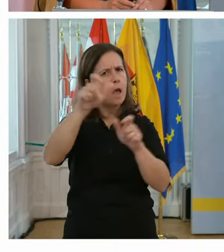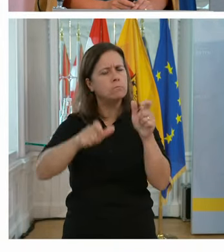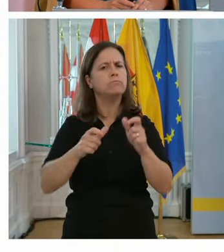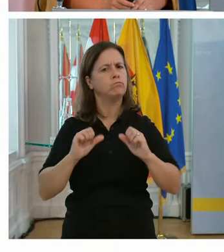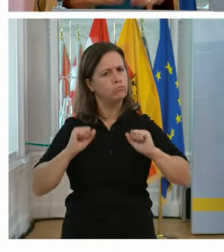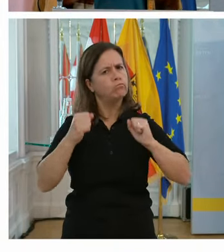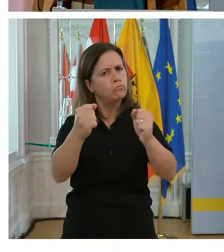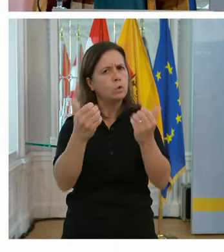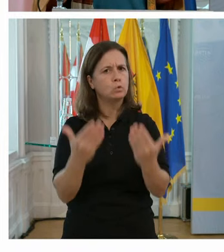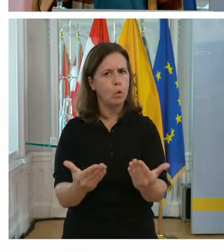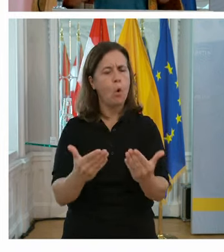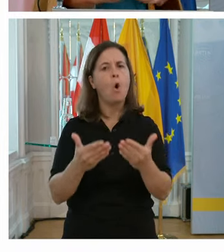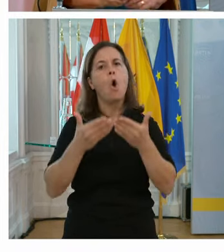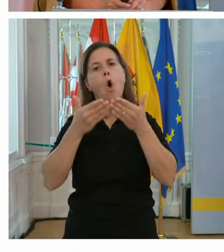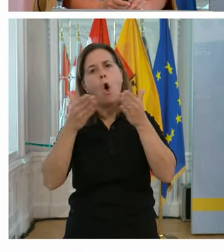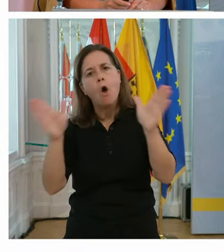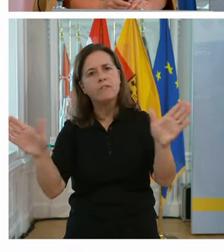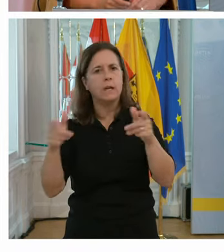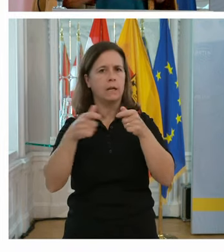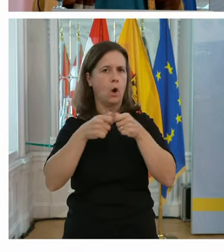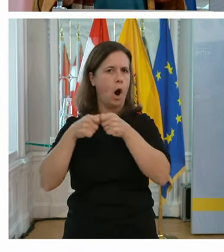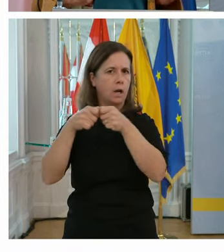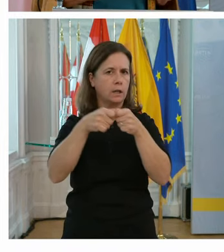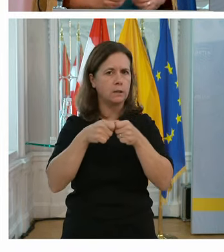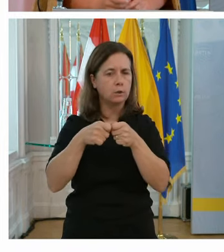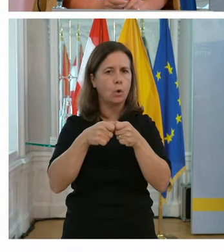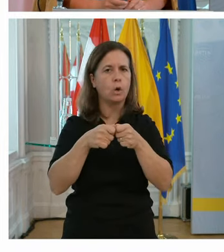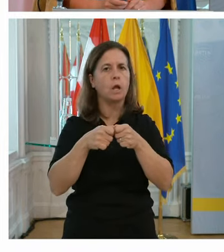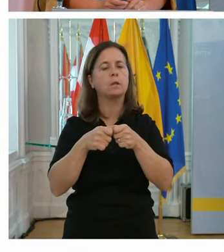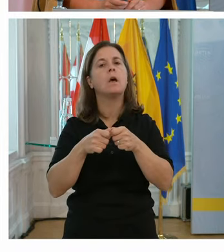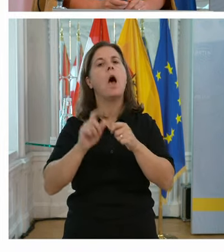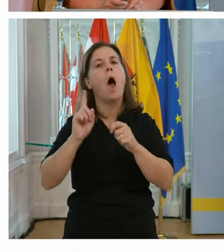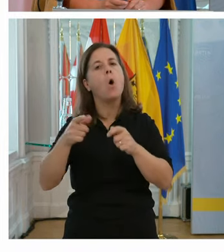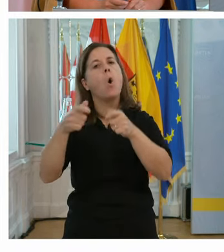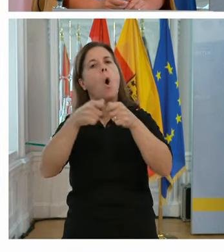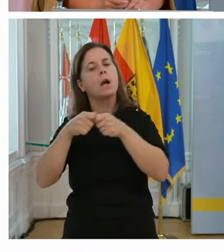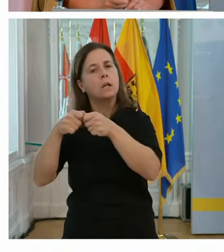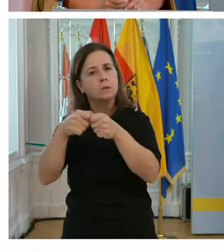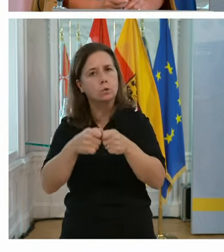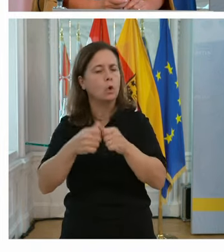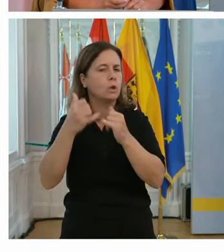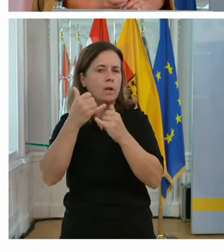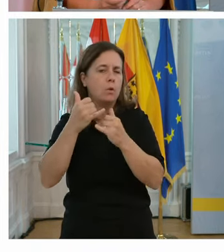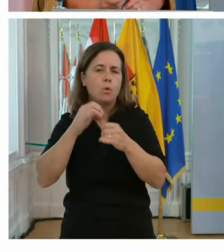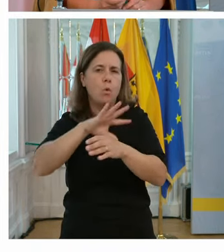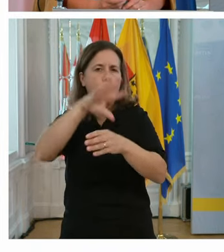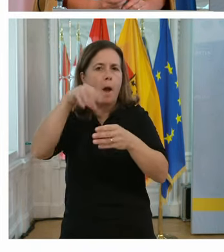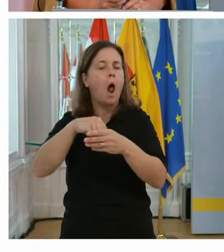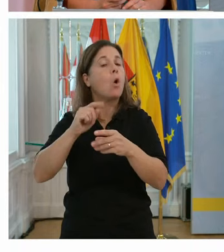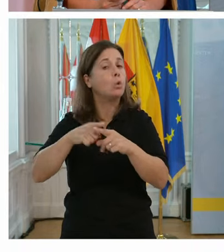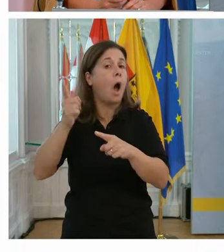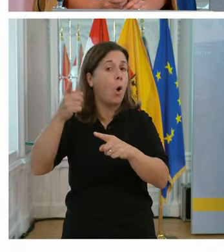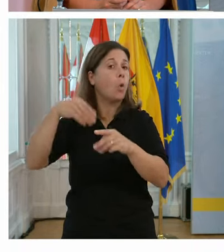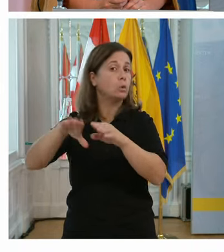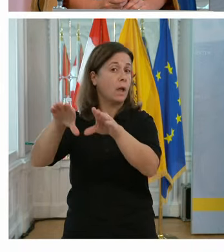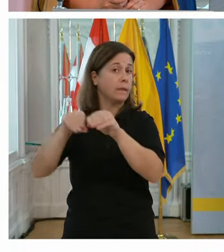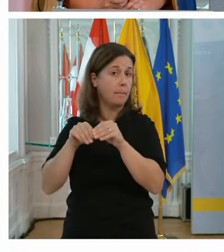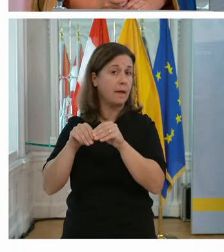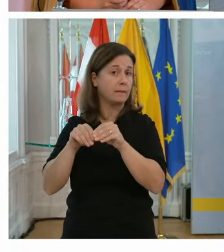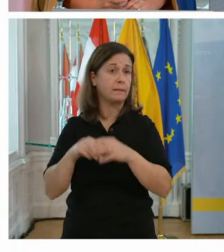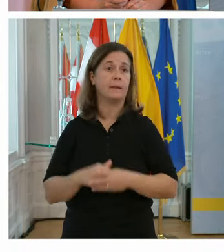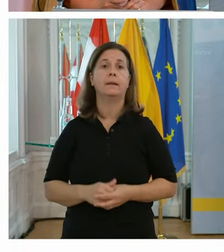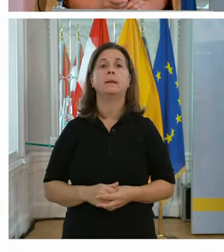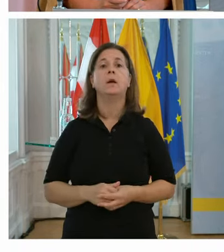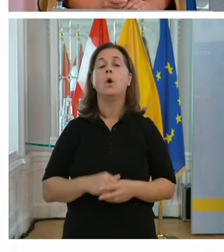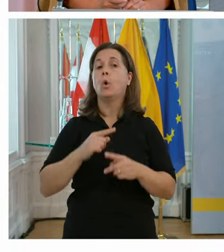agieren, in öffentlichen Organisationen, in Organisationen jeder Art und selbstverständlich auch in Unternehmen. Und